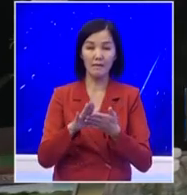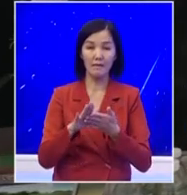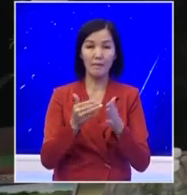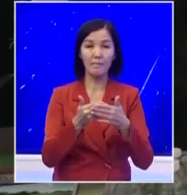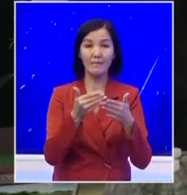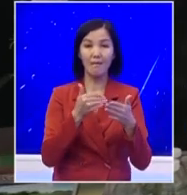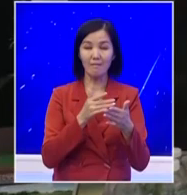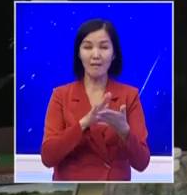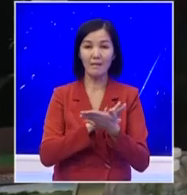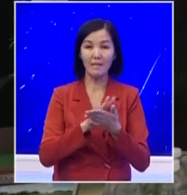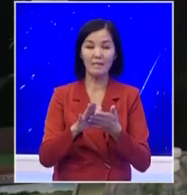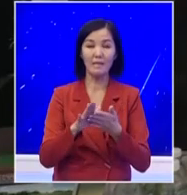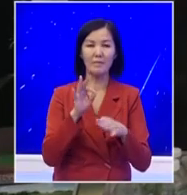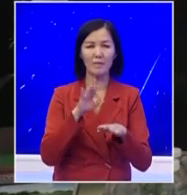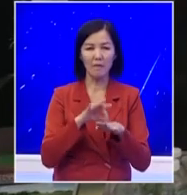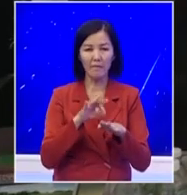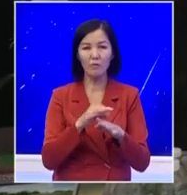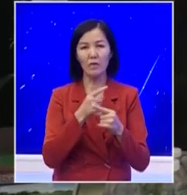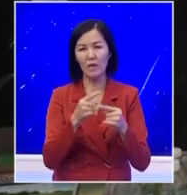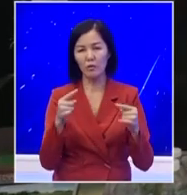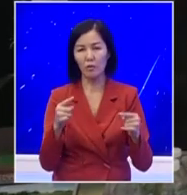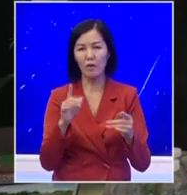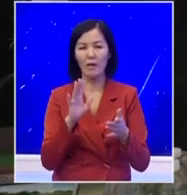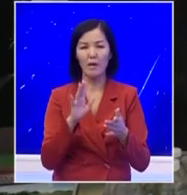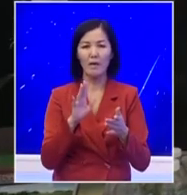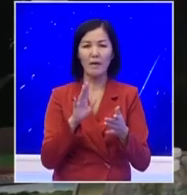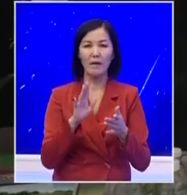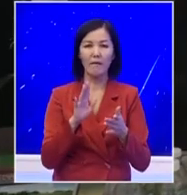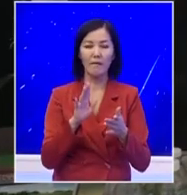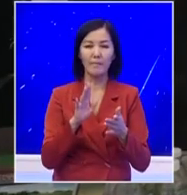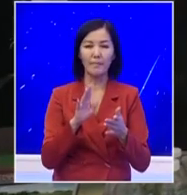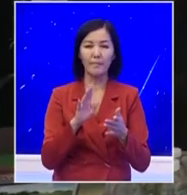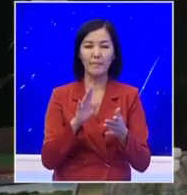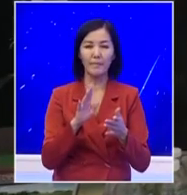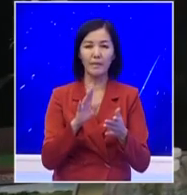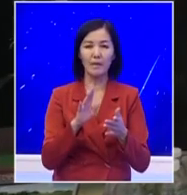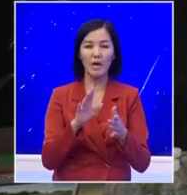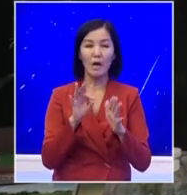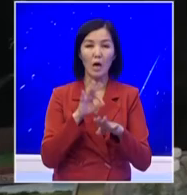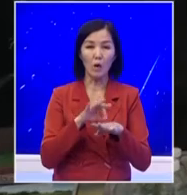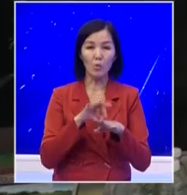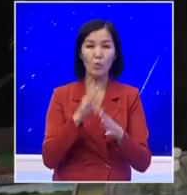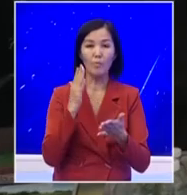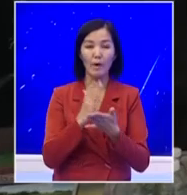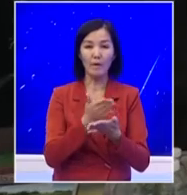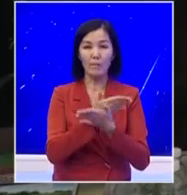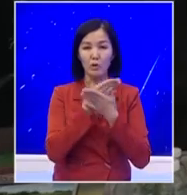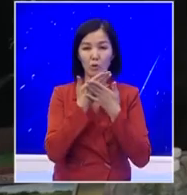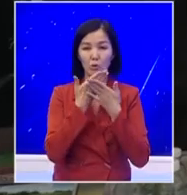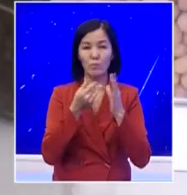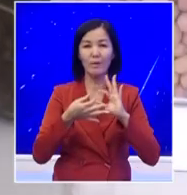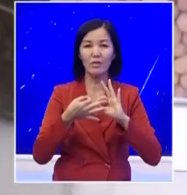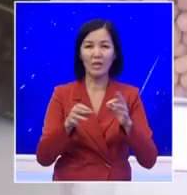біз тазалаймыз. Вирусный, бактериальный, неше түрлі саңырау құлақтарының, ауруларының бәрін, соның бәрін